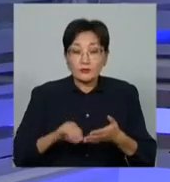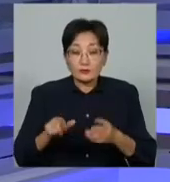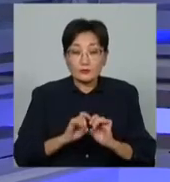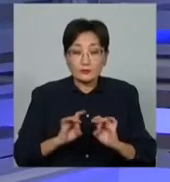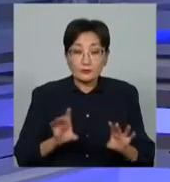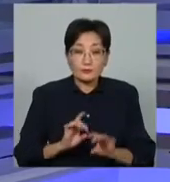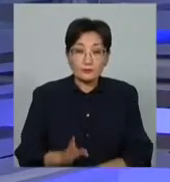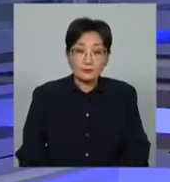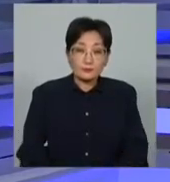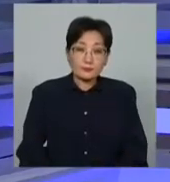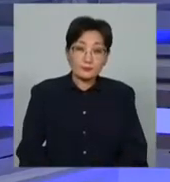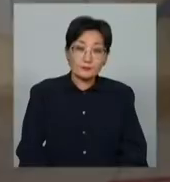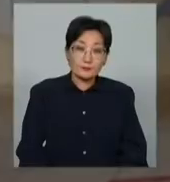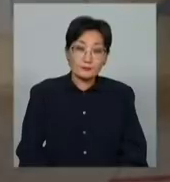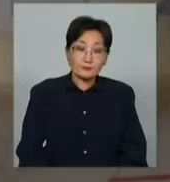Оқас жалғастырады.